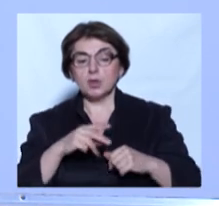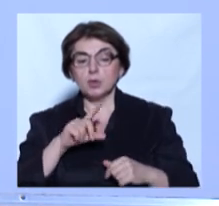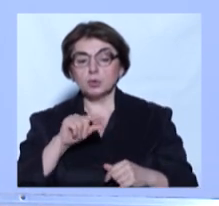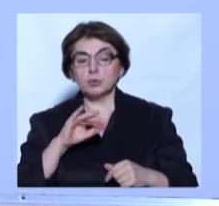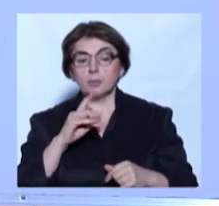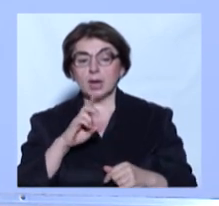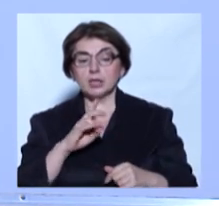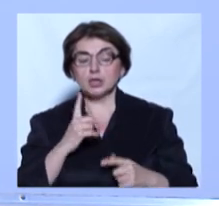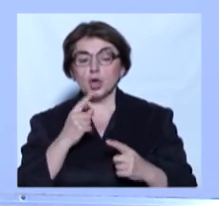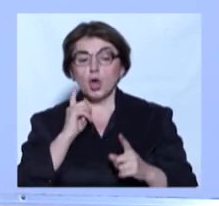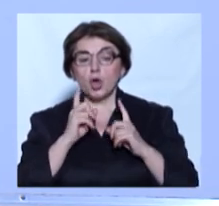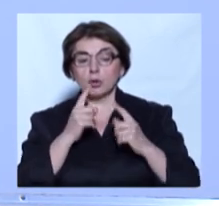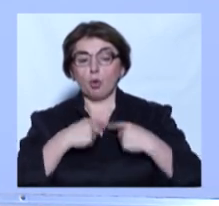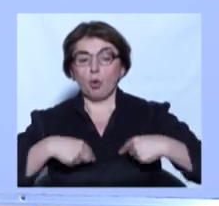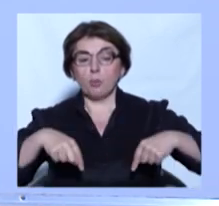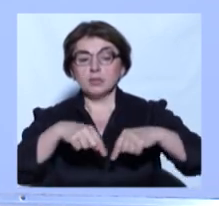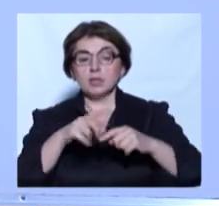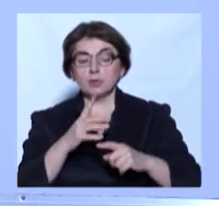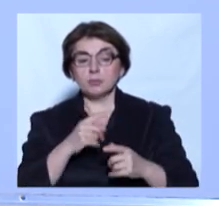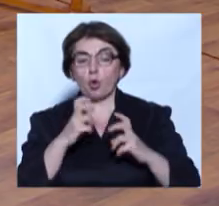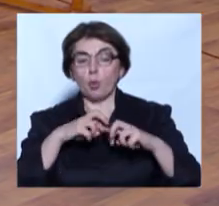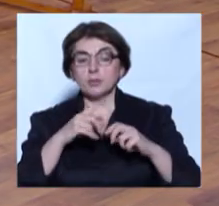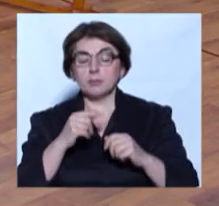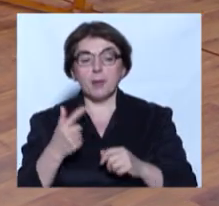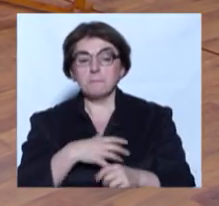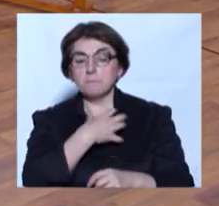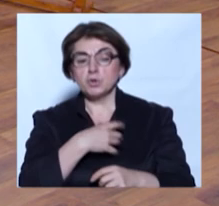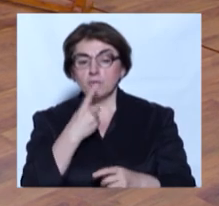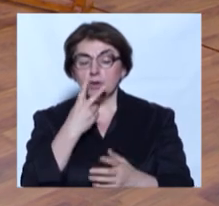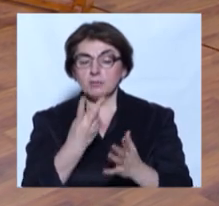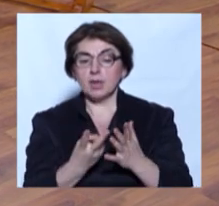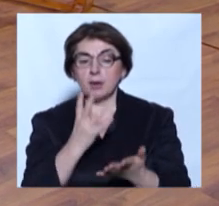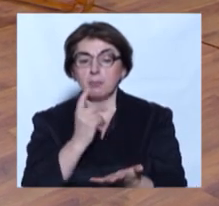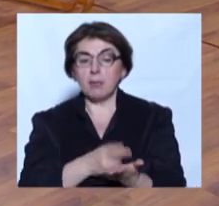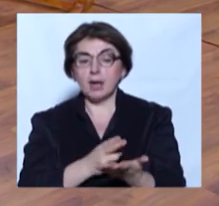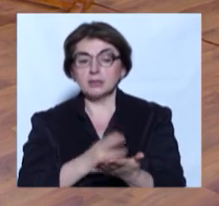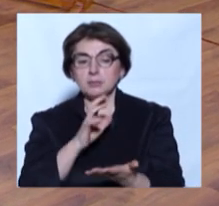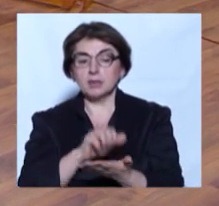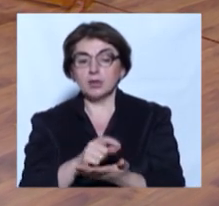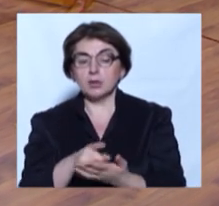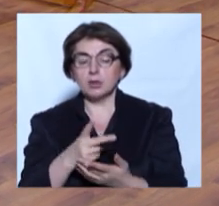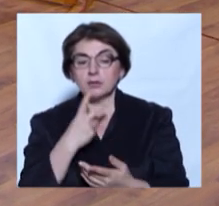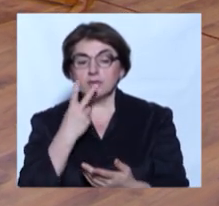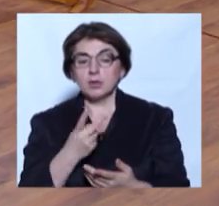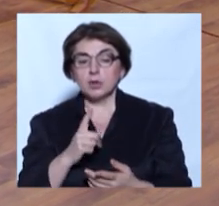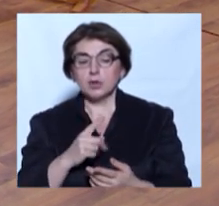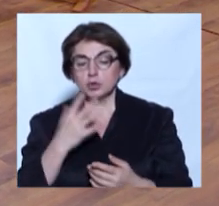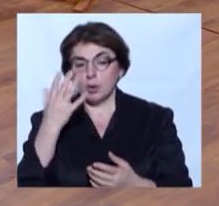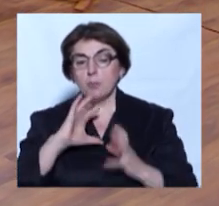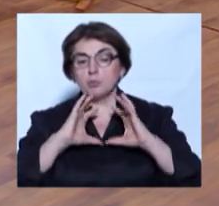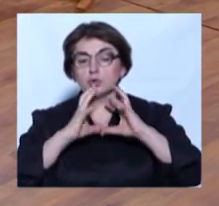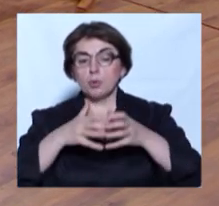ბრუტლანდის კომისია. სწორედ ამ კომისიამ ერთი მნიშვნელოვანი რამ გამოავლინა, რაც ასევე წინა გაკვეთილზე ჩვენ განვიხილეთ, რომ